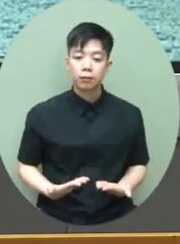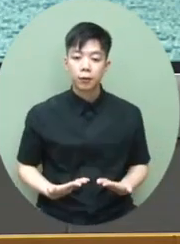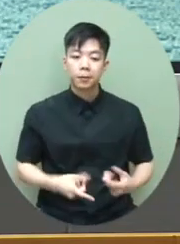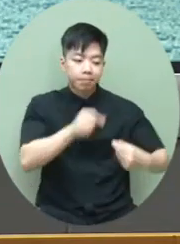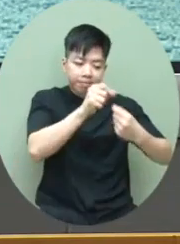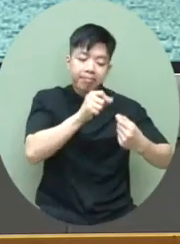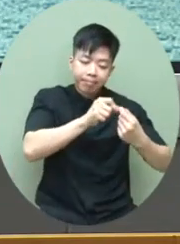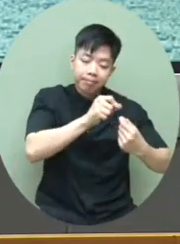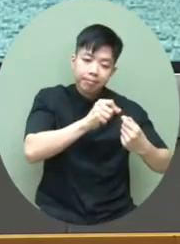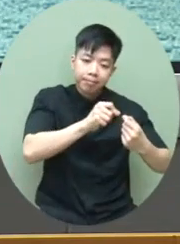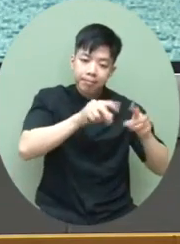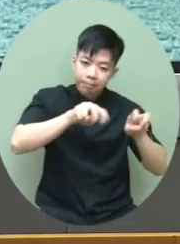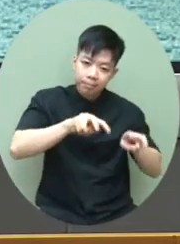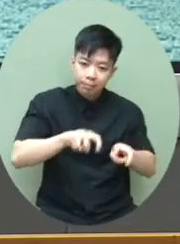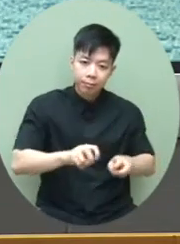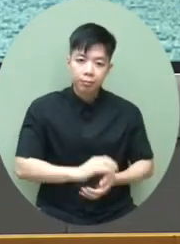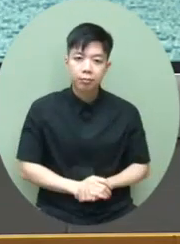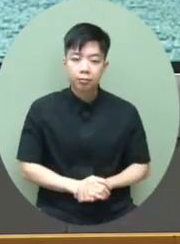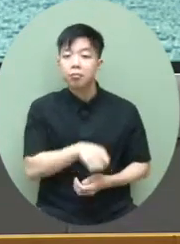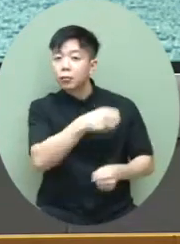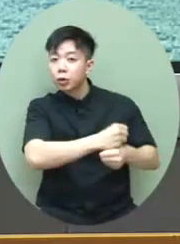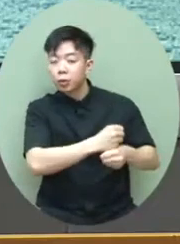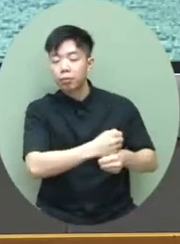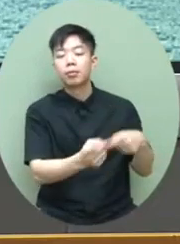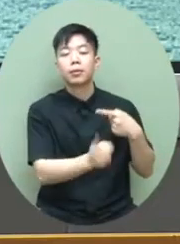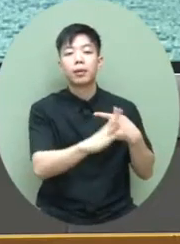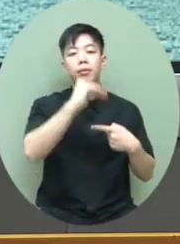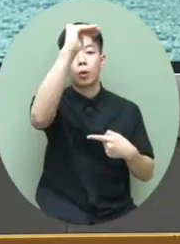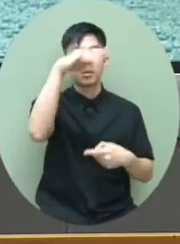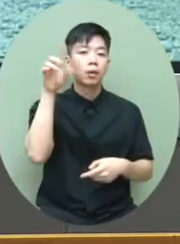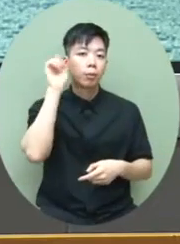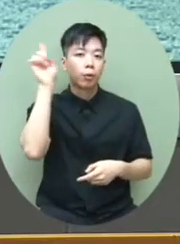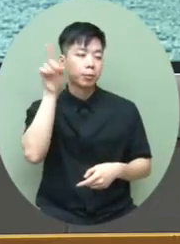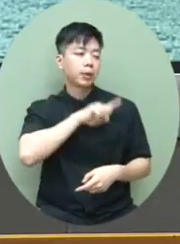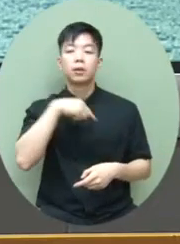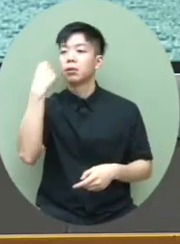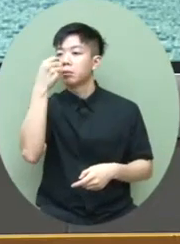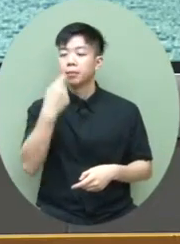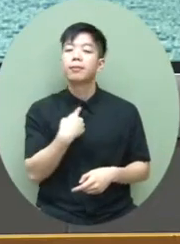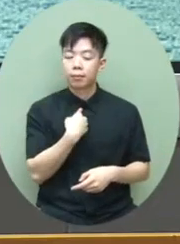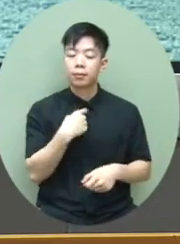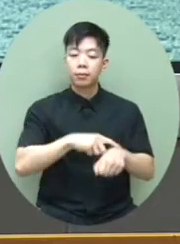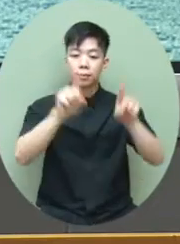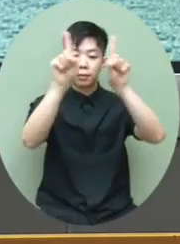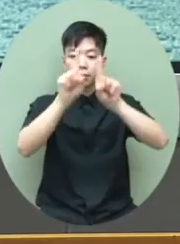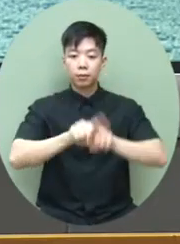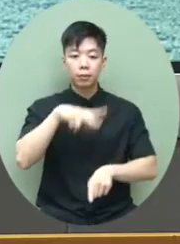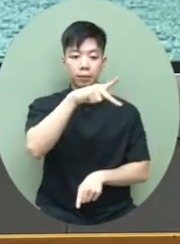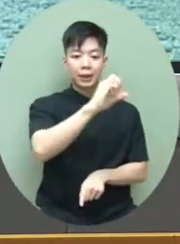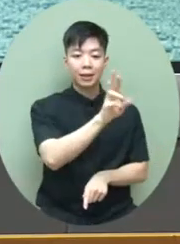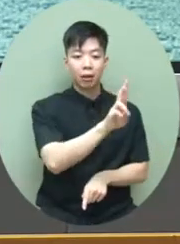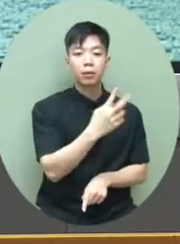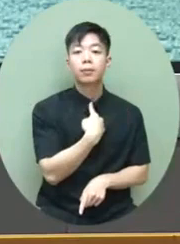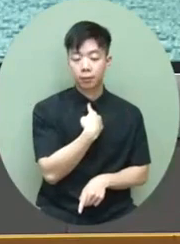緊啦。但因為佢哋都係一啲高危嘅群組啦，都係日日做快測啊，同埋定期做呢個強檢測